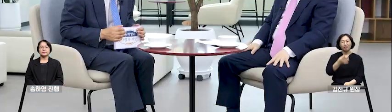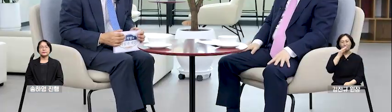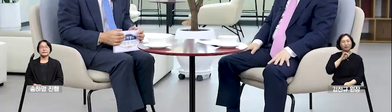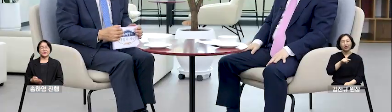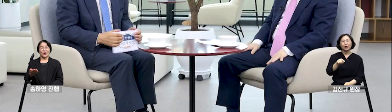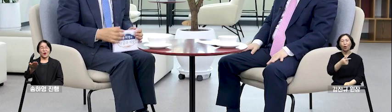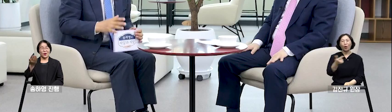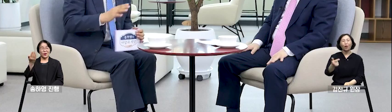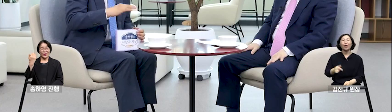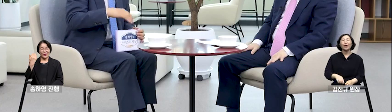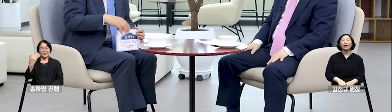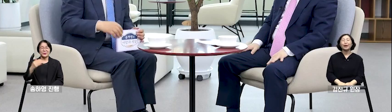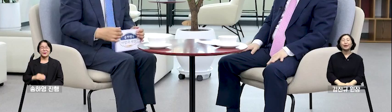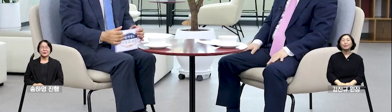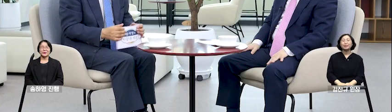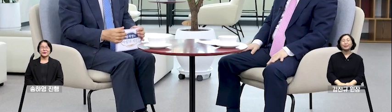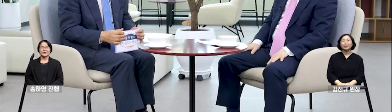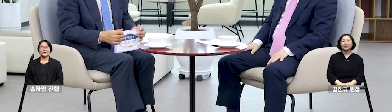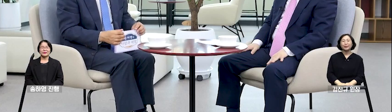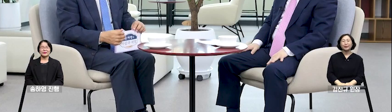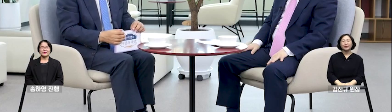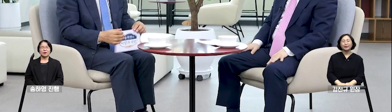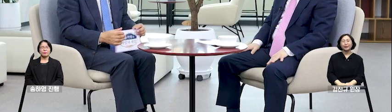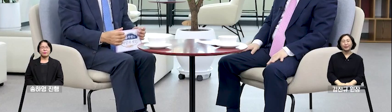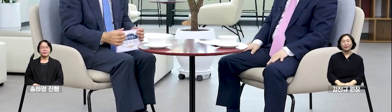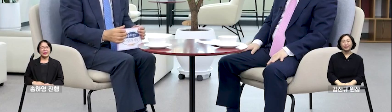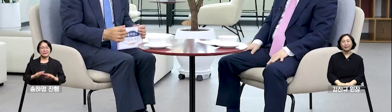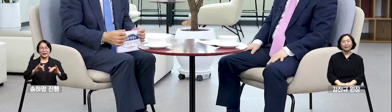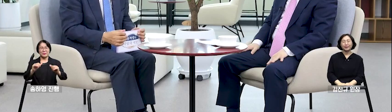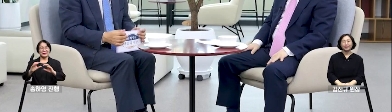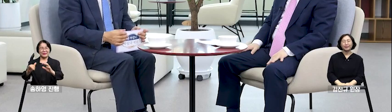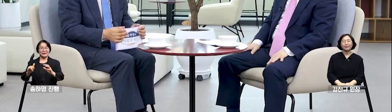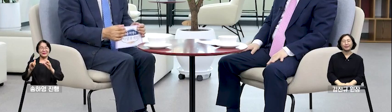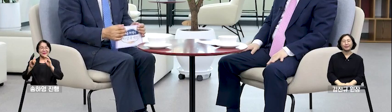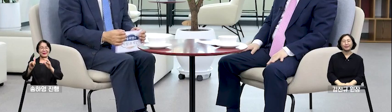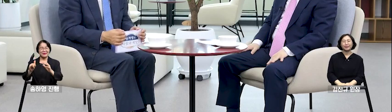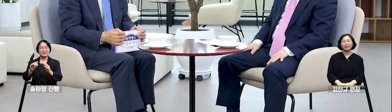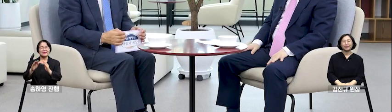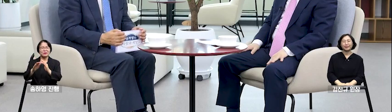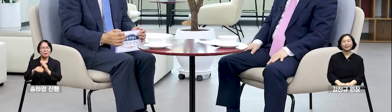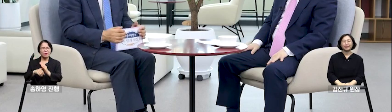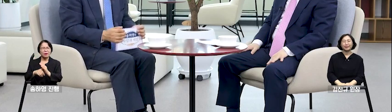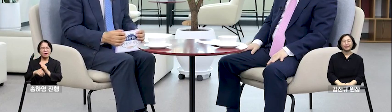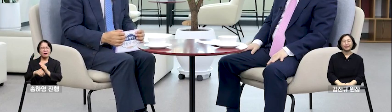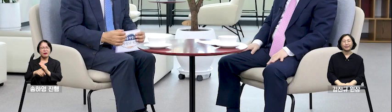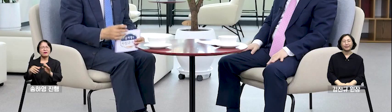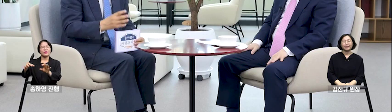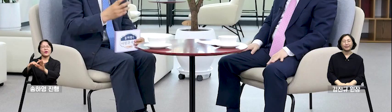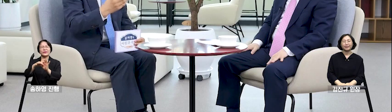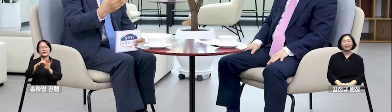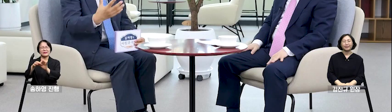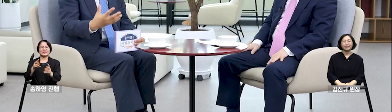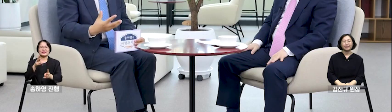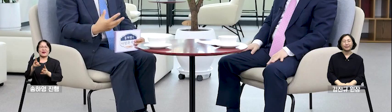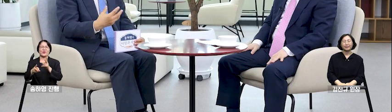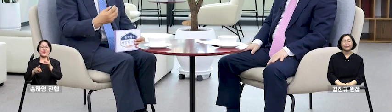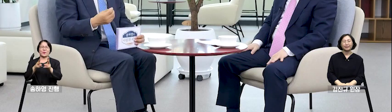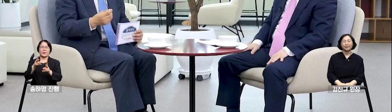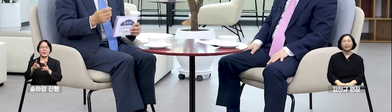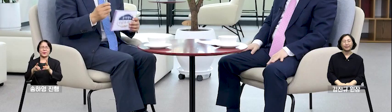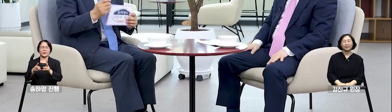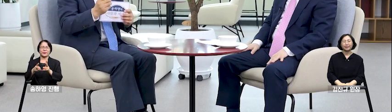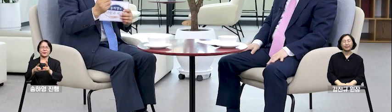천에 우리 그 프로그램을 컨택트 산업 이라고 하는 그